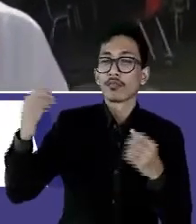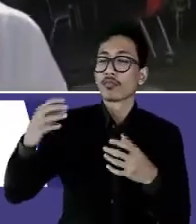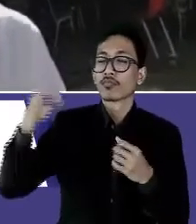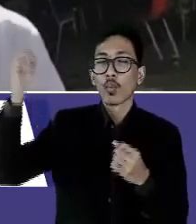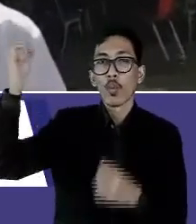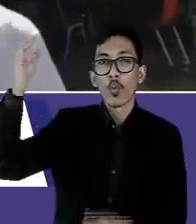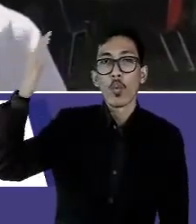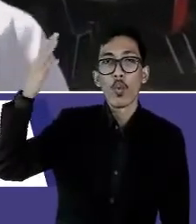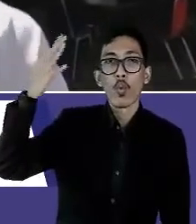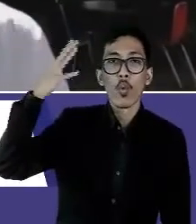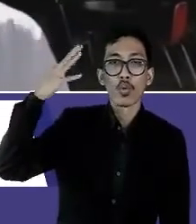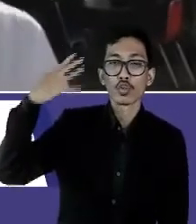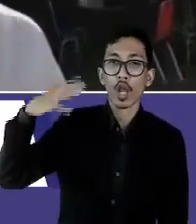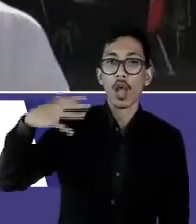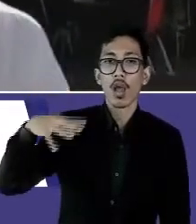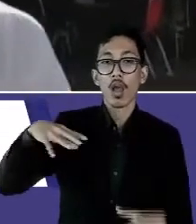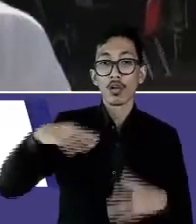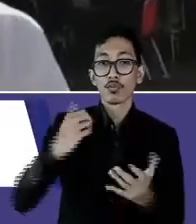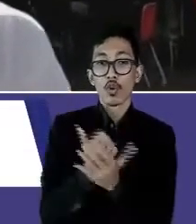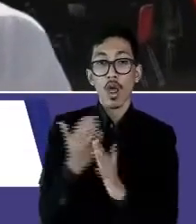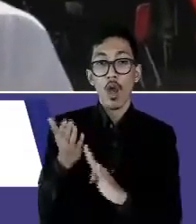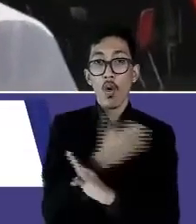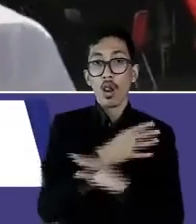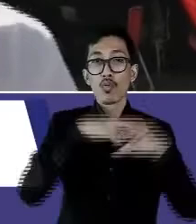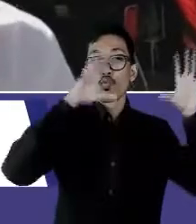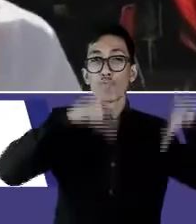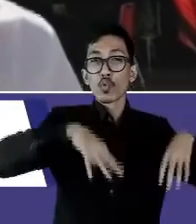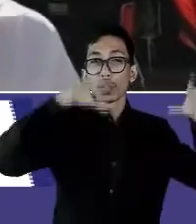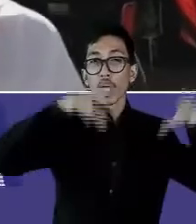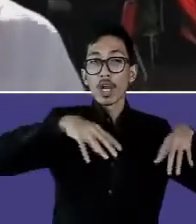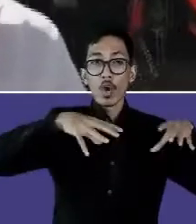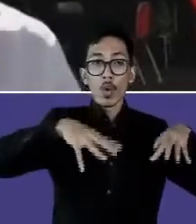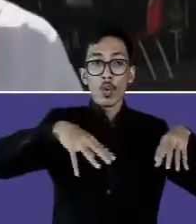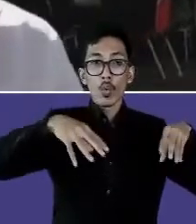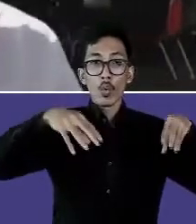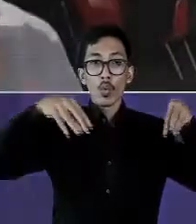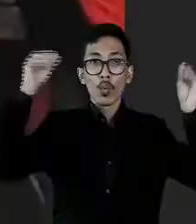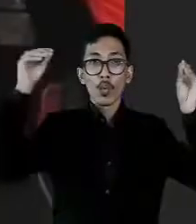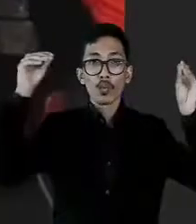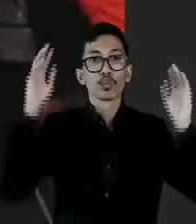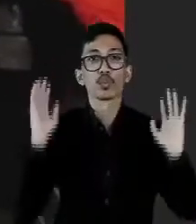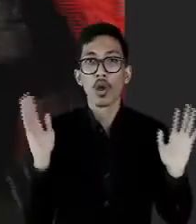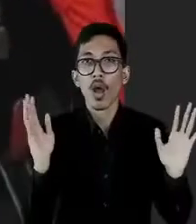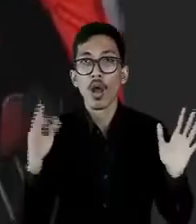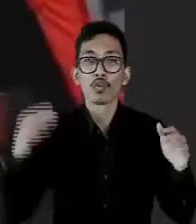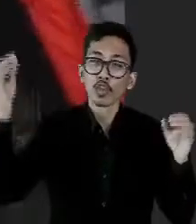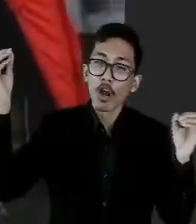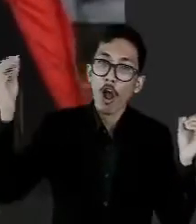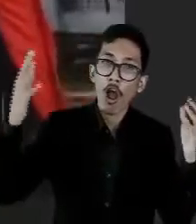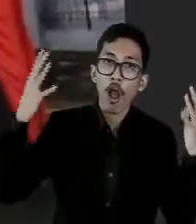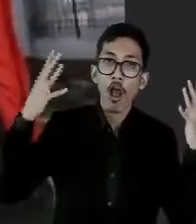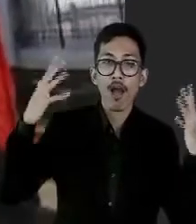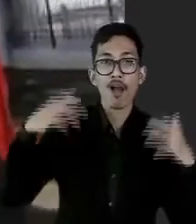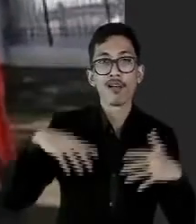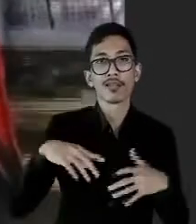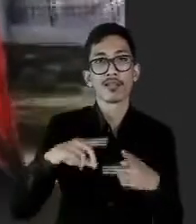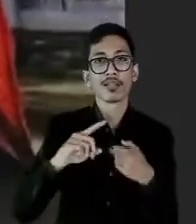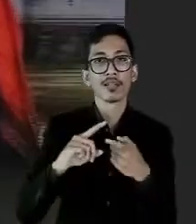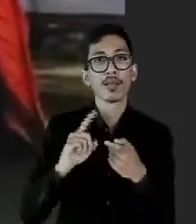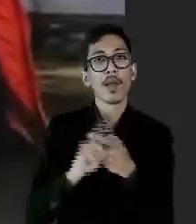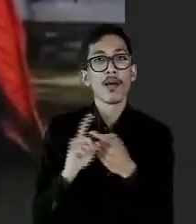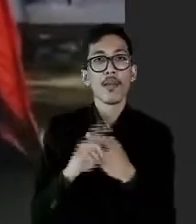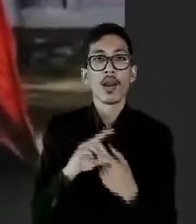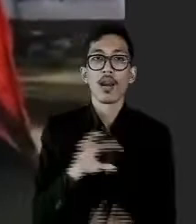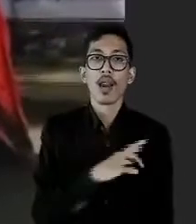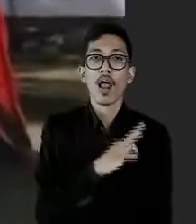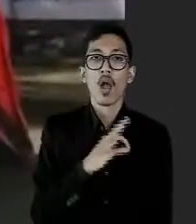tadi sepanjang hari hujan. Kemudian saat ini sih saya nggak sendiri Pak, nanti bisa saya dengan salah satu relawan dari